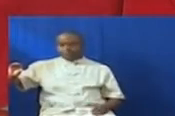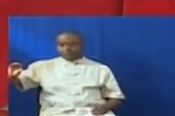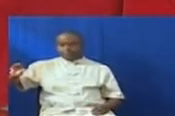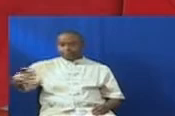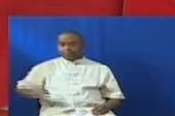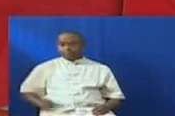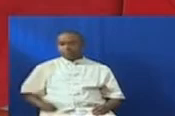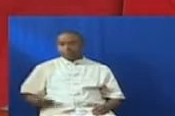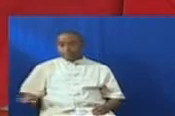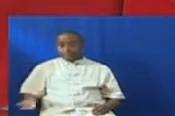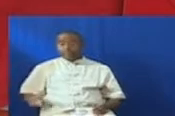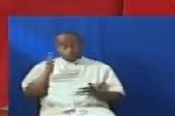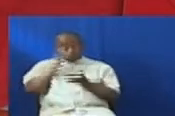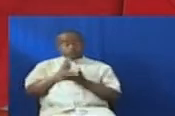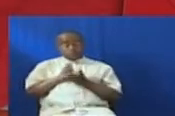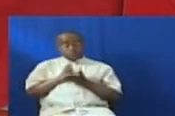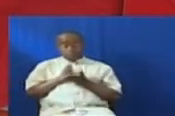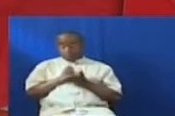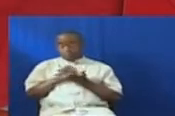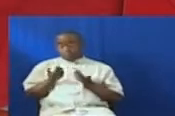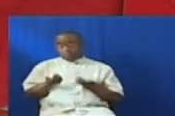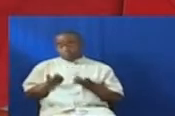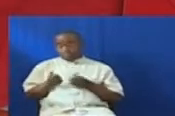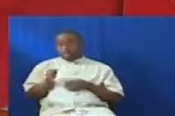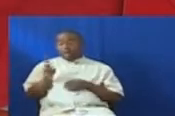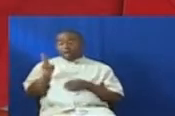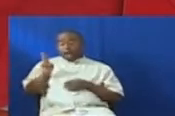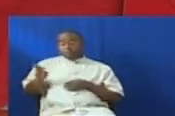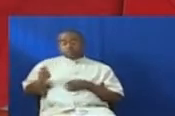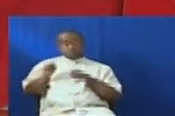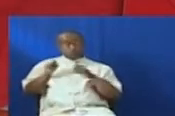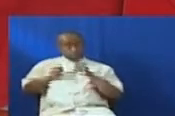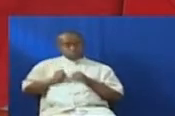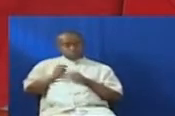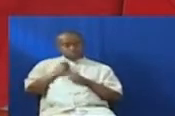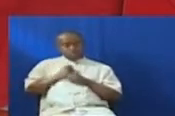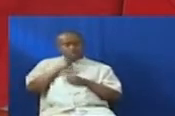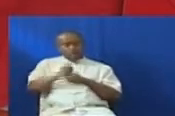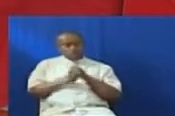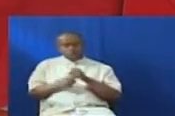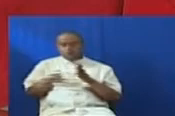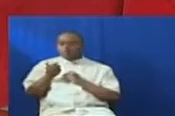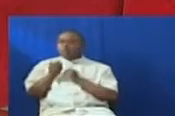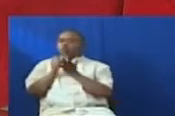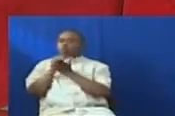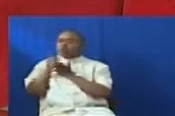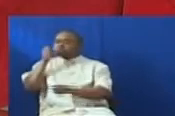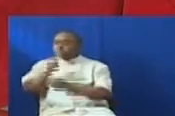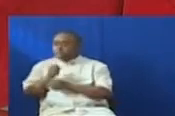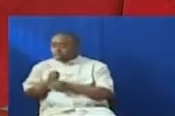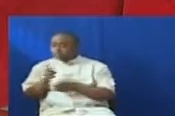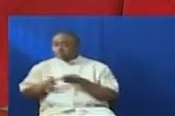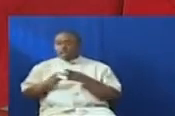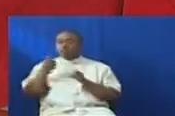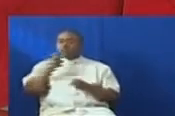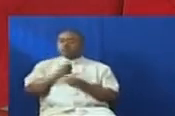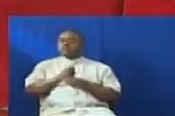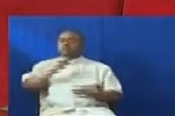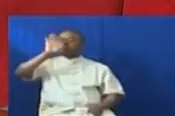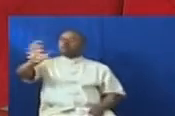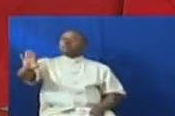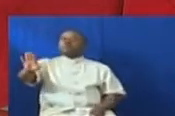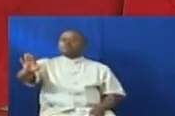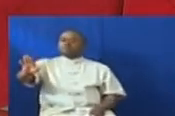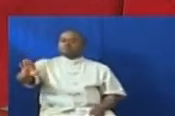Ni kweli halmashauri labda zinatakiwa kuchukua hatua za kuwafukuza, kuwasimamisha kazi watu kama hao,